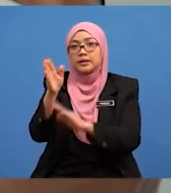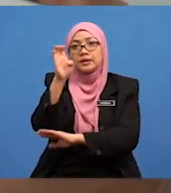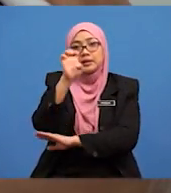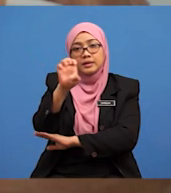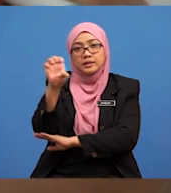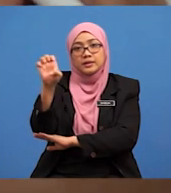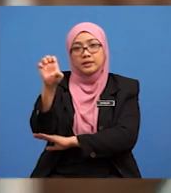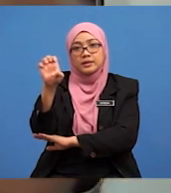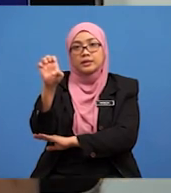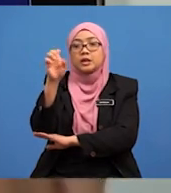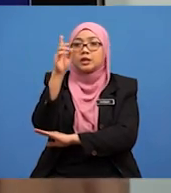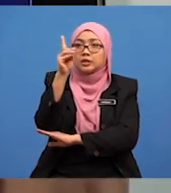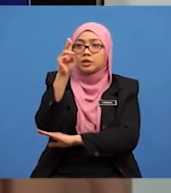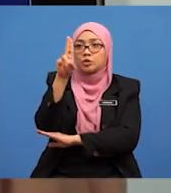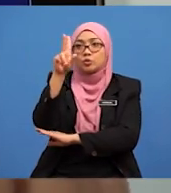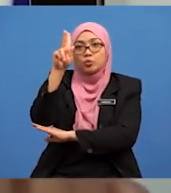duplet.